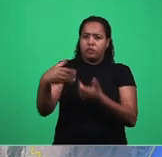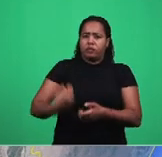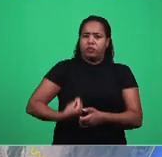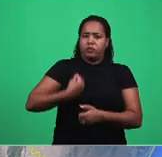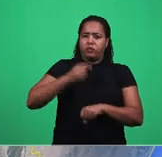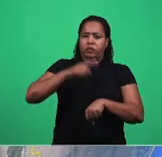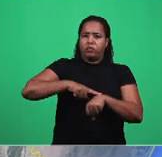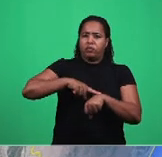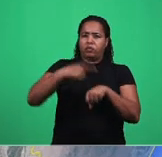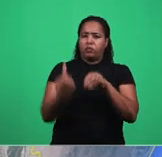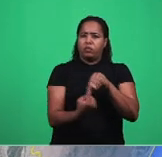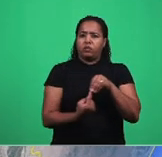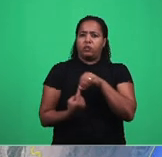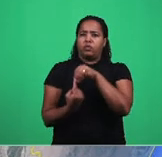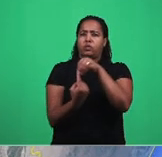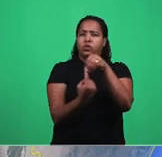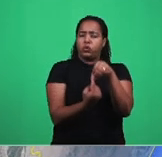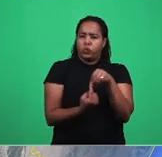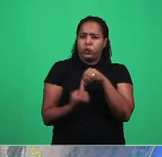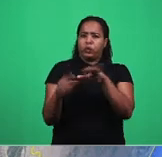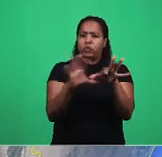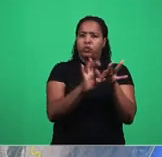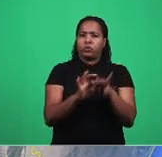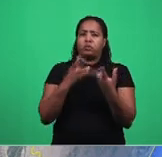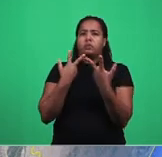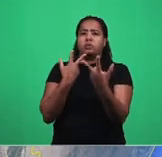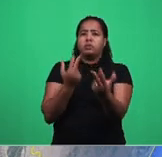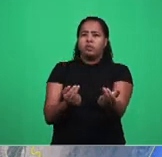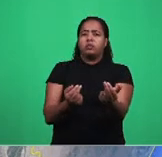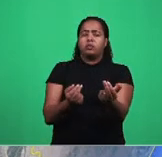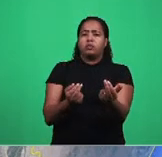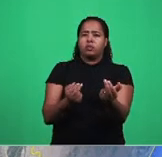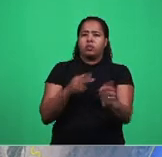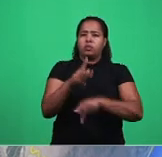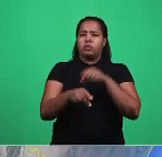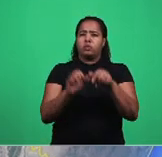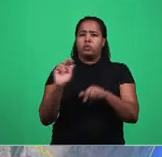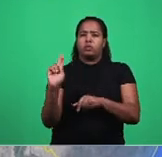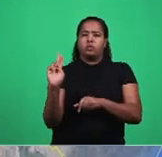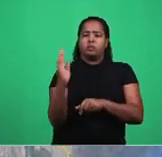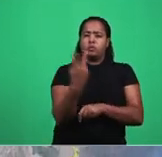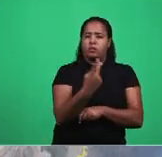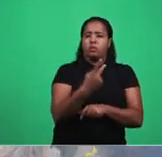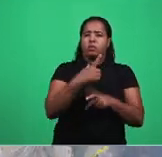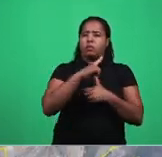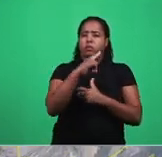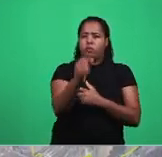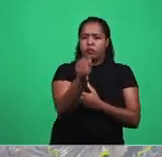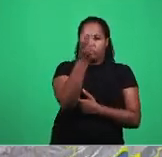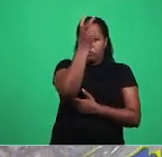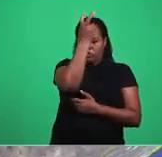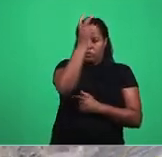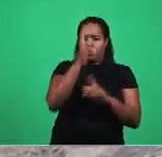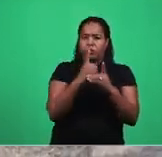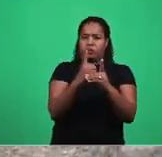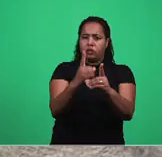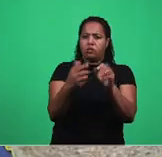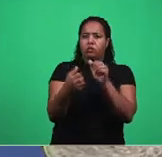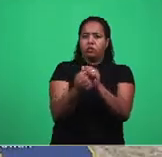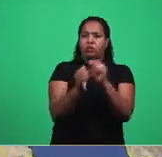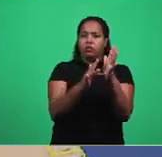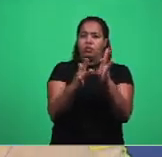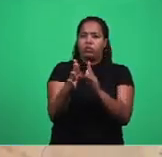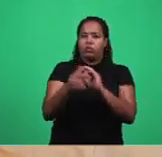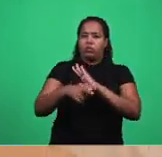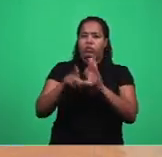moment d'unité et de communion, tel comme ont vécu les Hébreux à la sortie d'Égypte et les disciples avec le Seigneur Jésus à